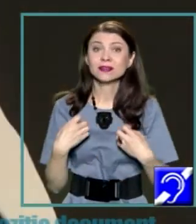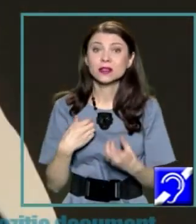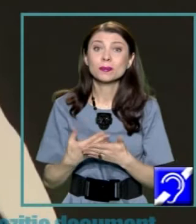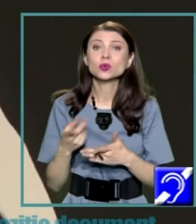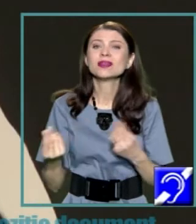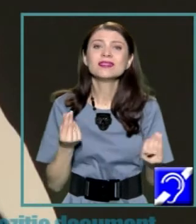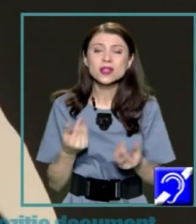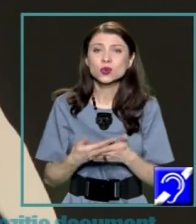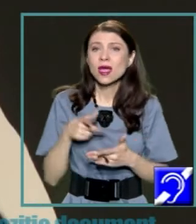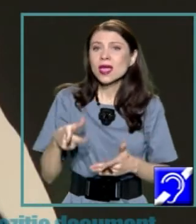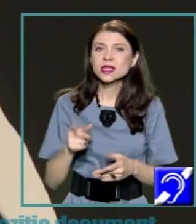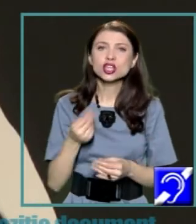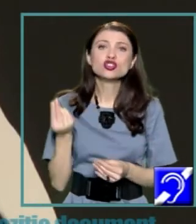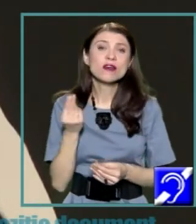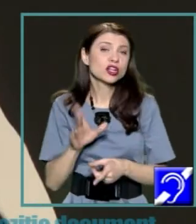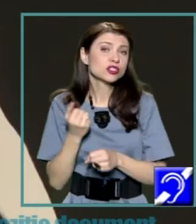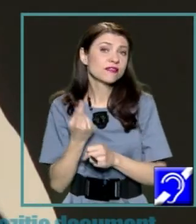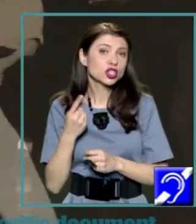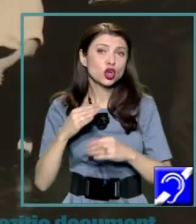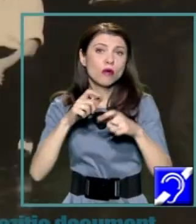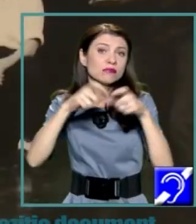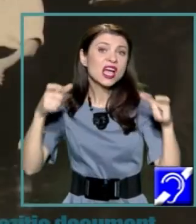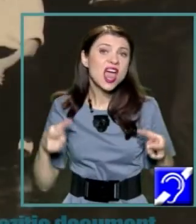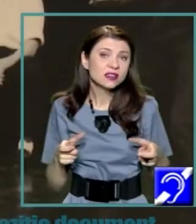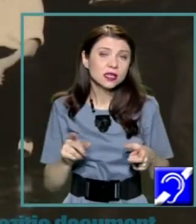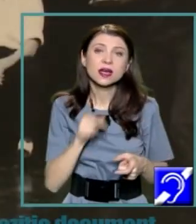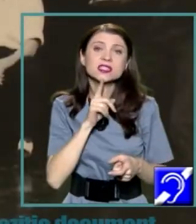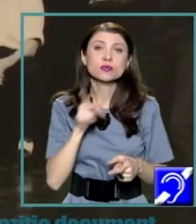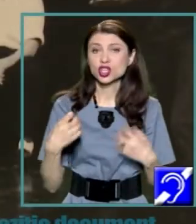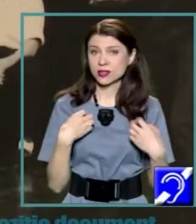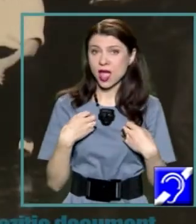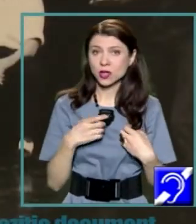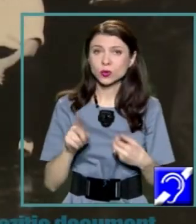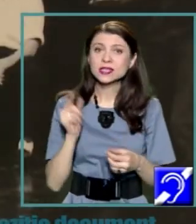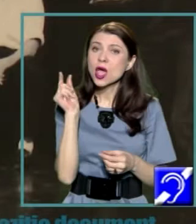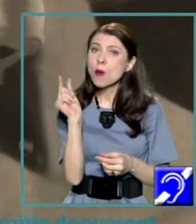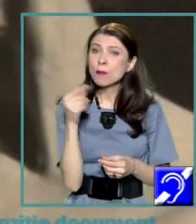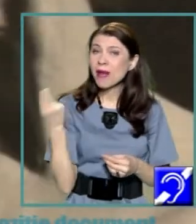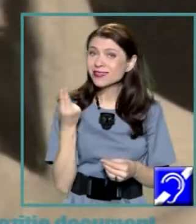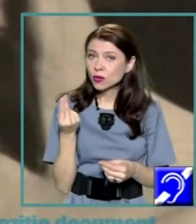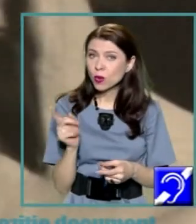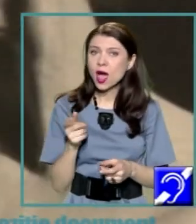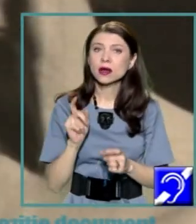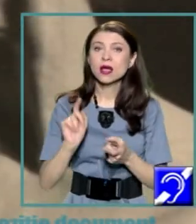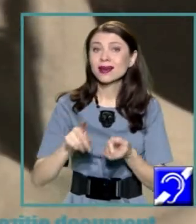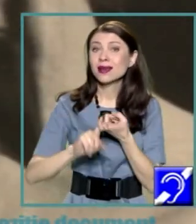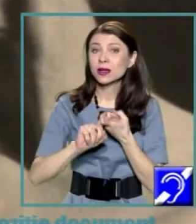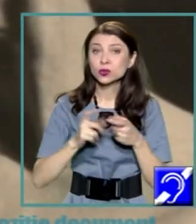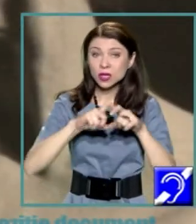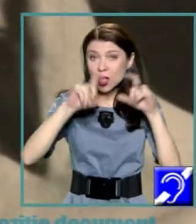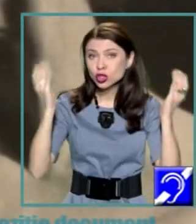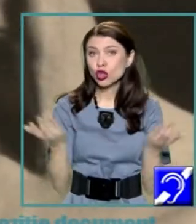dansul ce este? Este ceva care se face într-o clădire care se numește teatru. Deci este un particular al unui mai general, care este acest teatru.